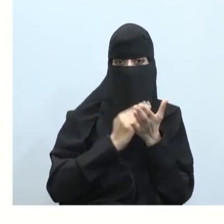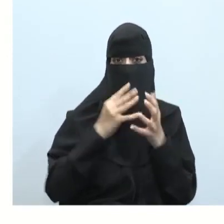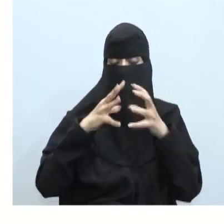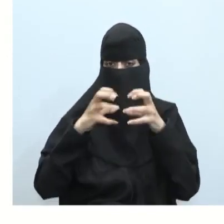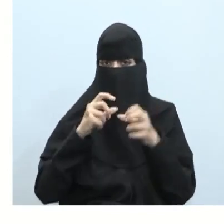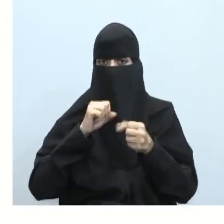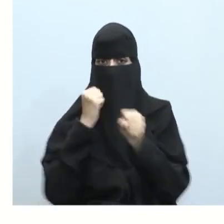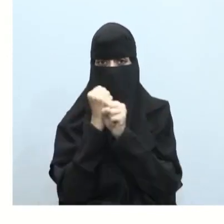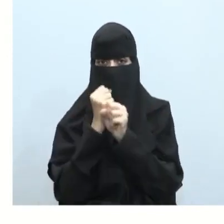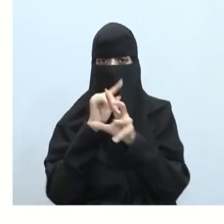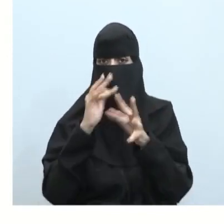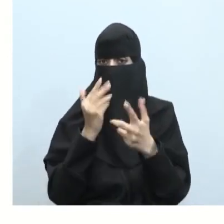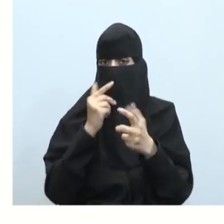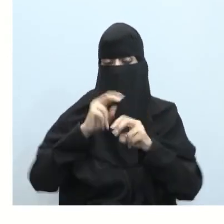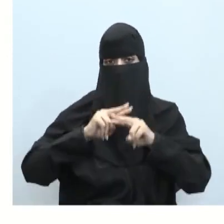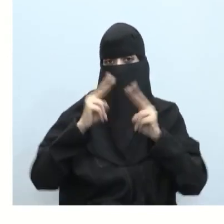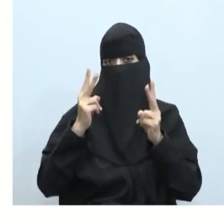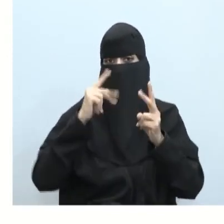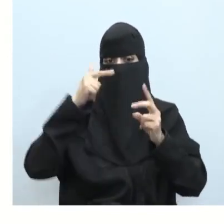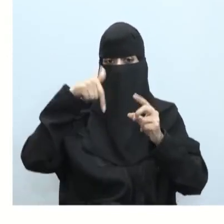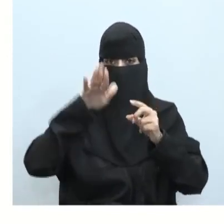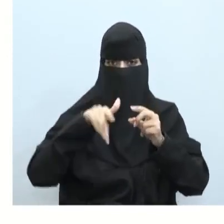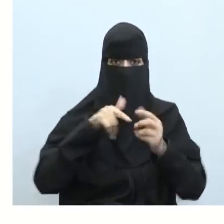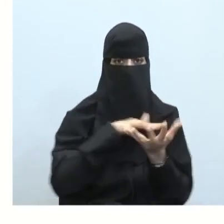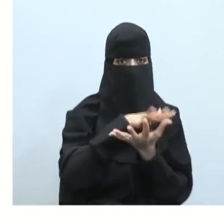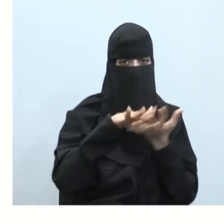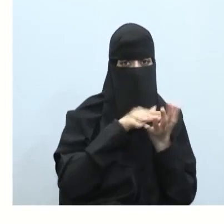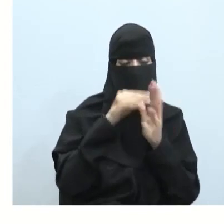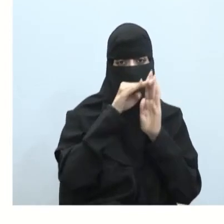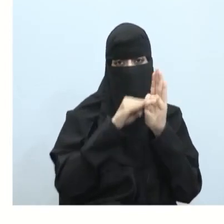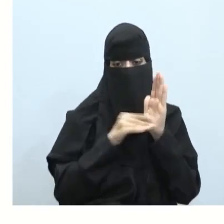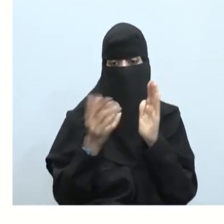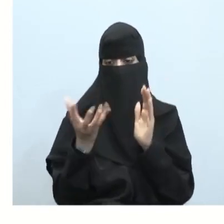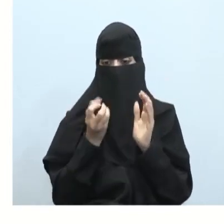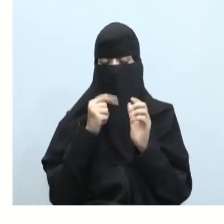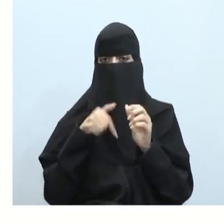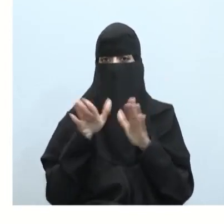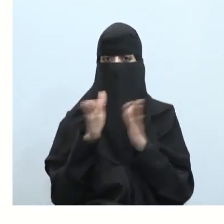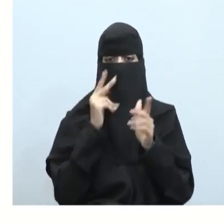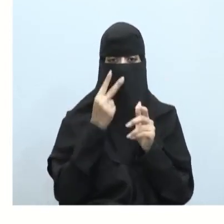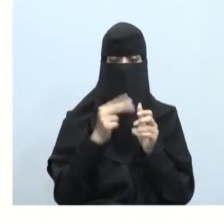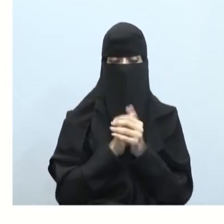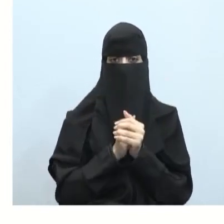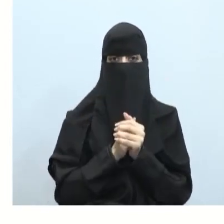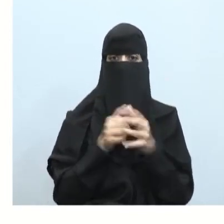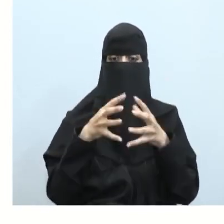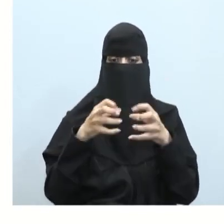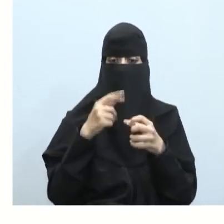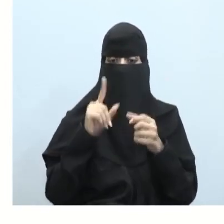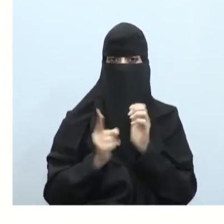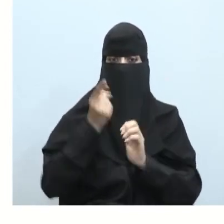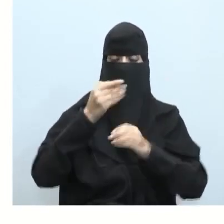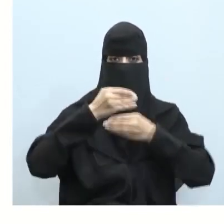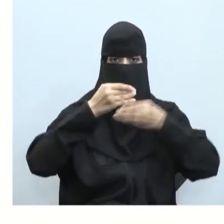عند وجود اخطاء او خلل في البرامج المصدريه المفسر انشاء البرنامج